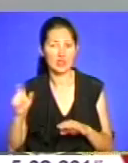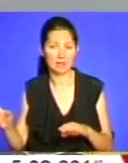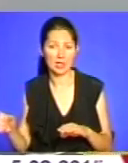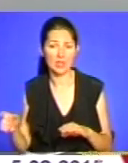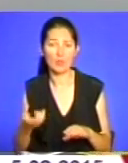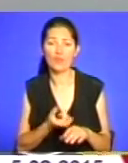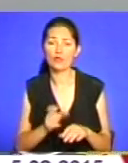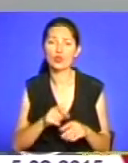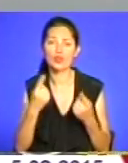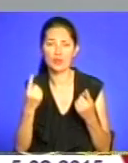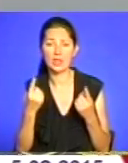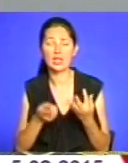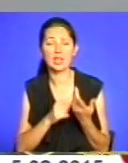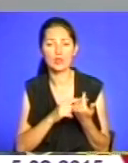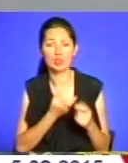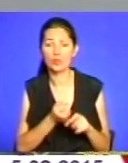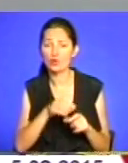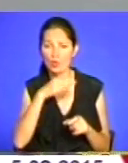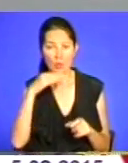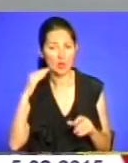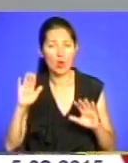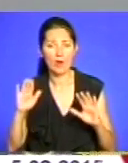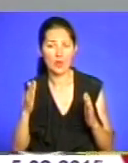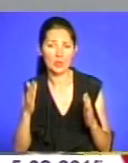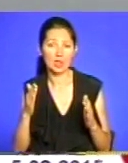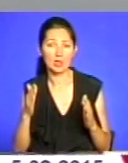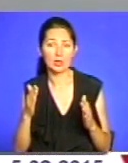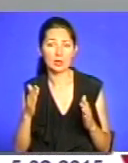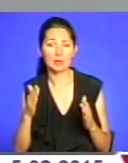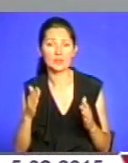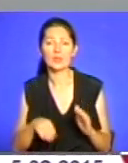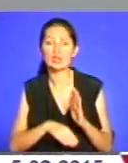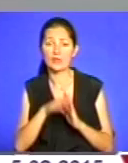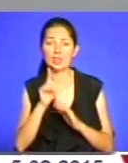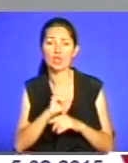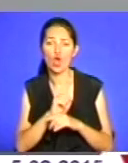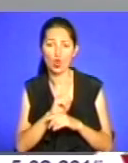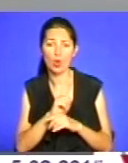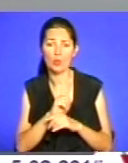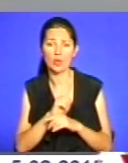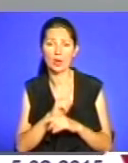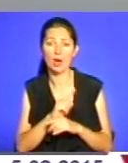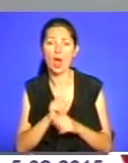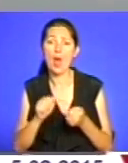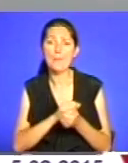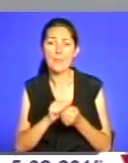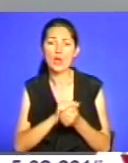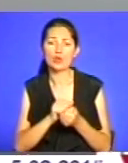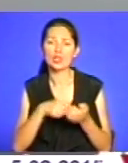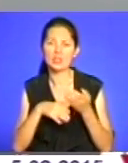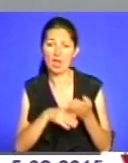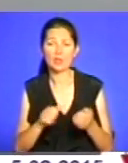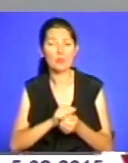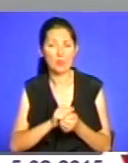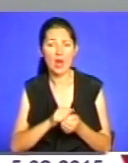В дуже великій кількості, дуже багато, в багатьох випадках, завищених норм навіть, миючих засобів, пральних